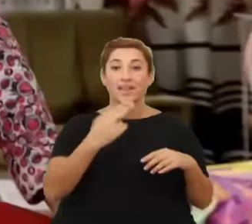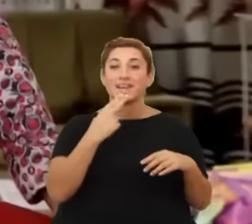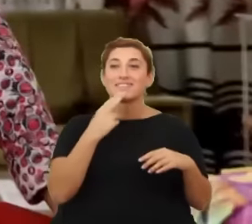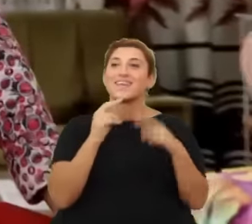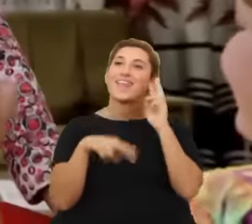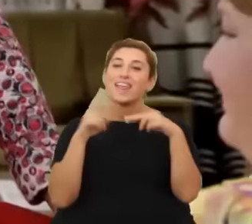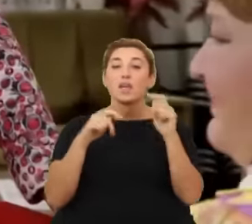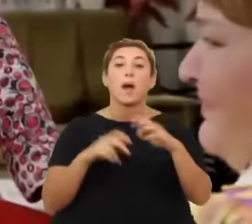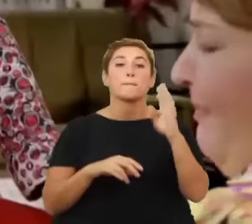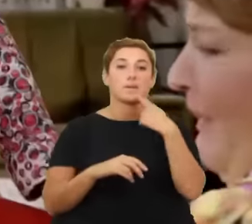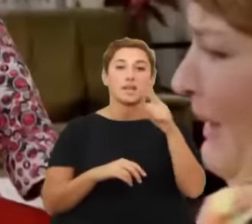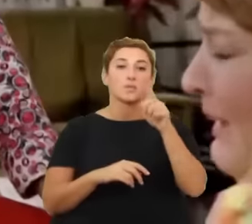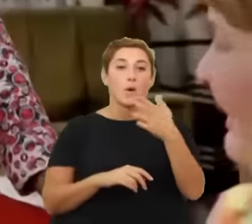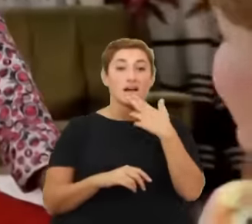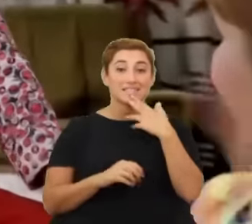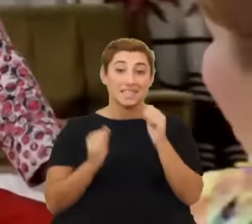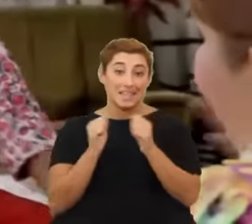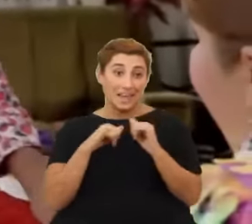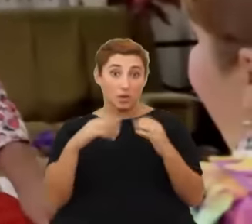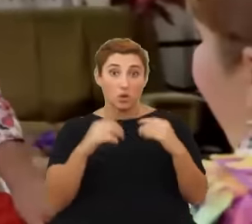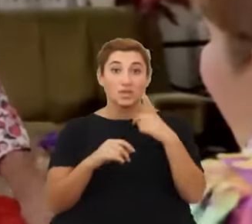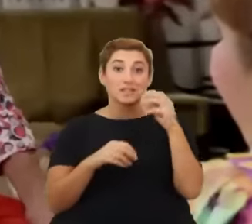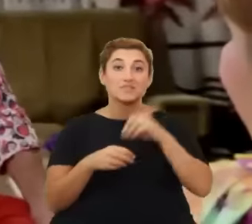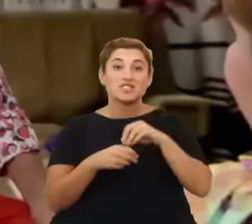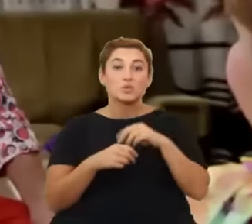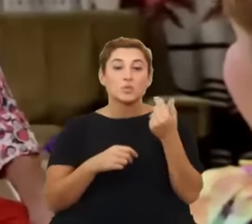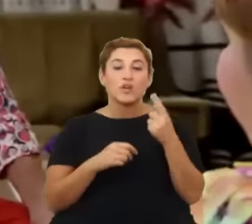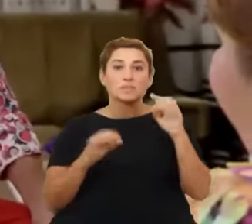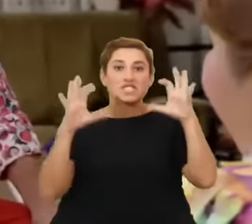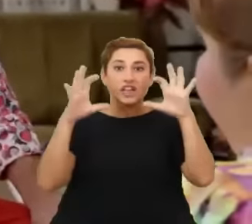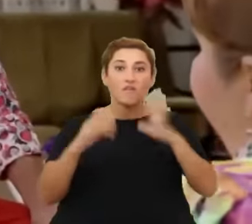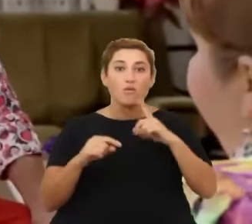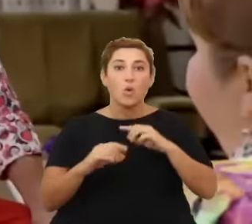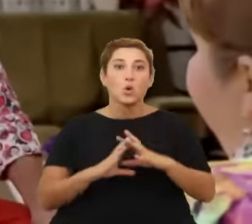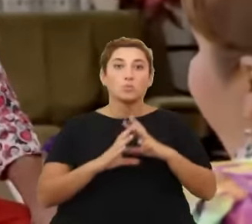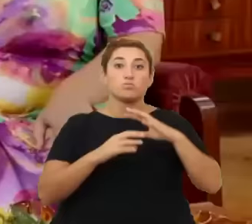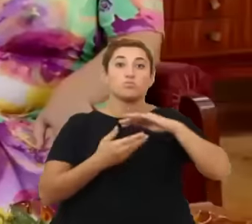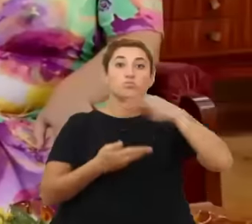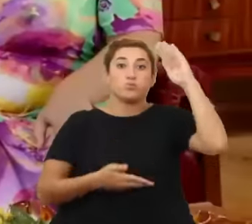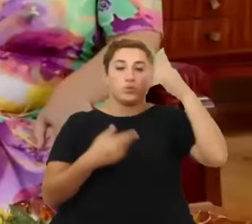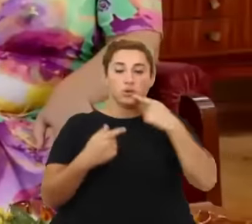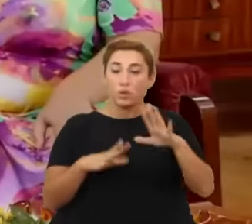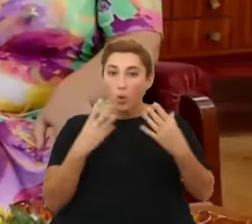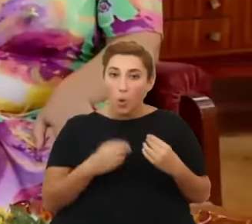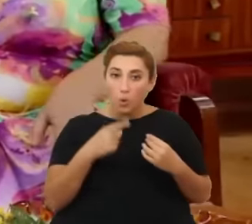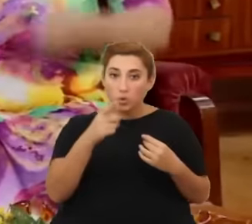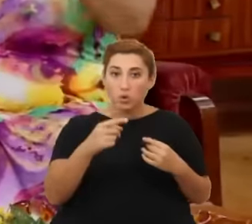kızına sarkma dedik. Sen o kıza yanaştıkça bu adamın içinde küçük bir canavar var. O giderek büyüyor dedik. Al ne oldu? O canavar ortaya çıktı.